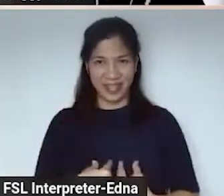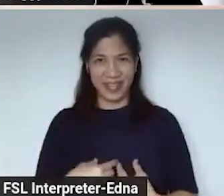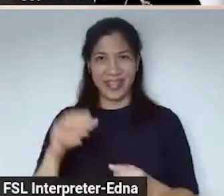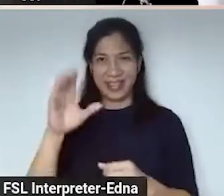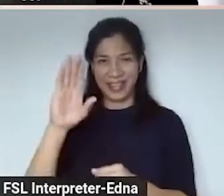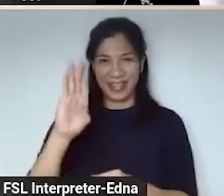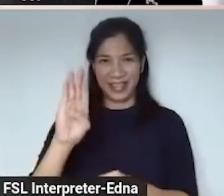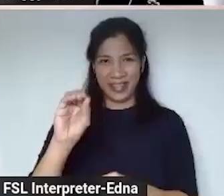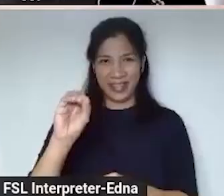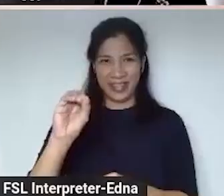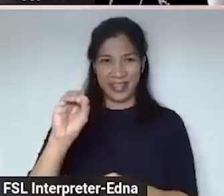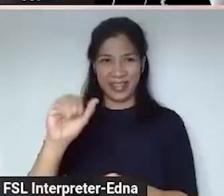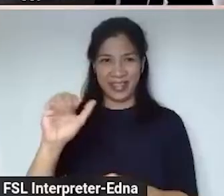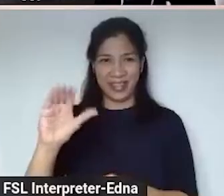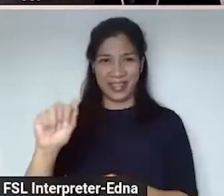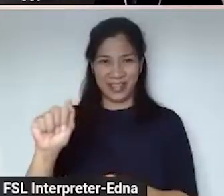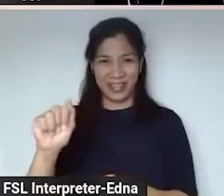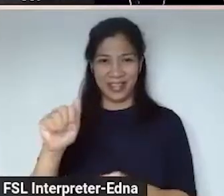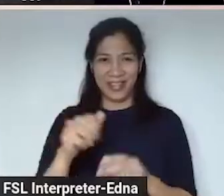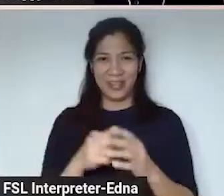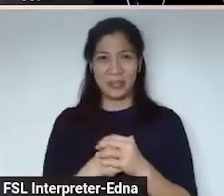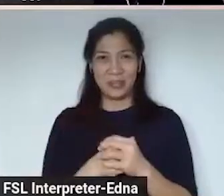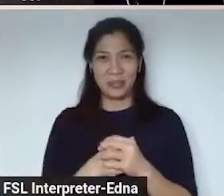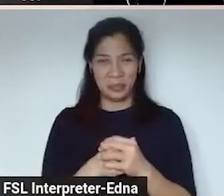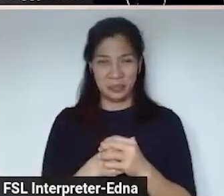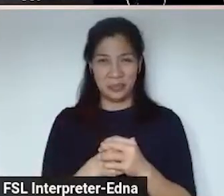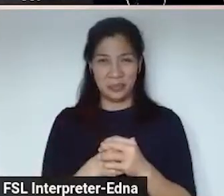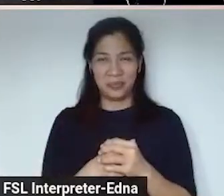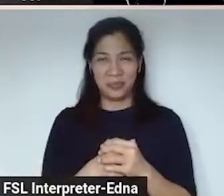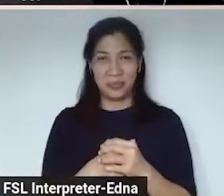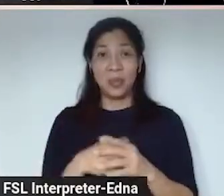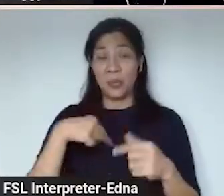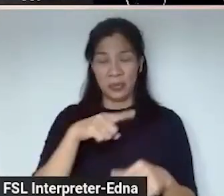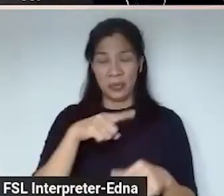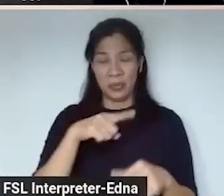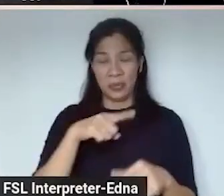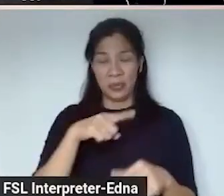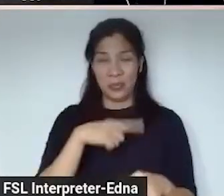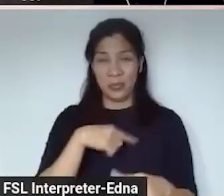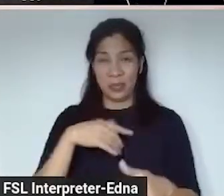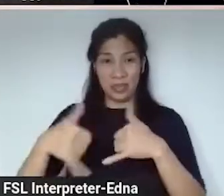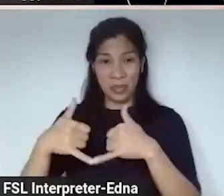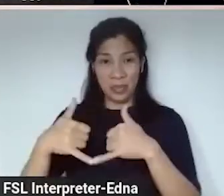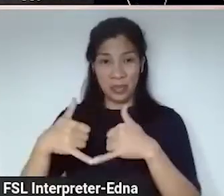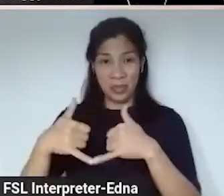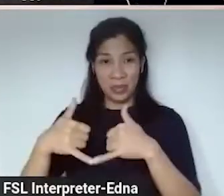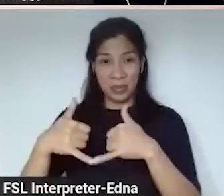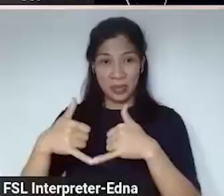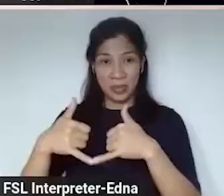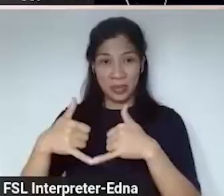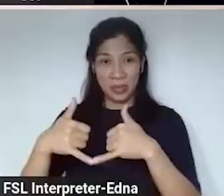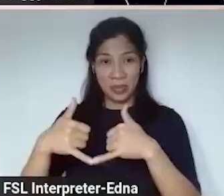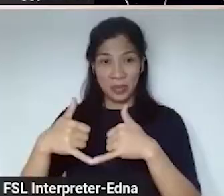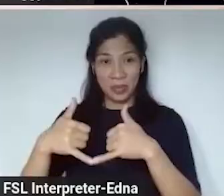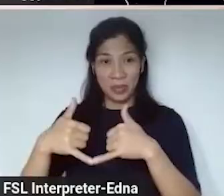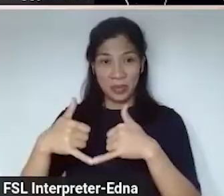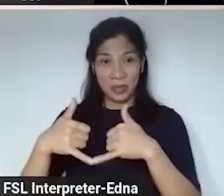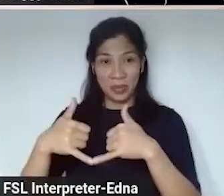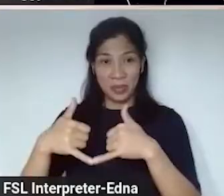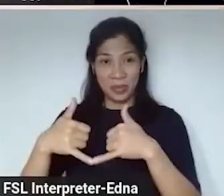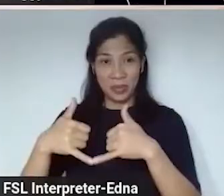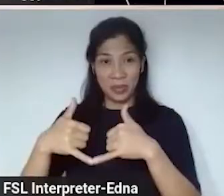Actually, naglaro na rin kami after 2 years na na-postpone because of the